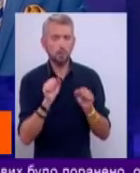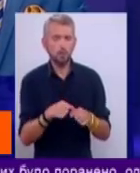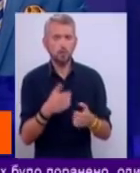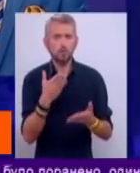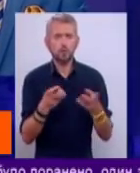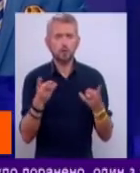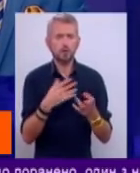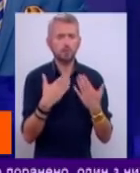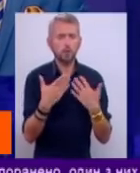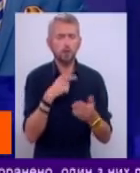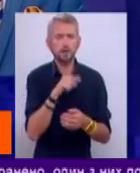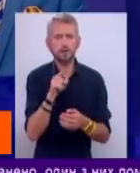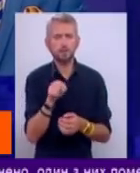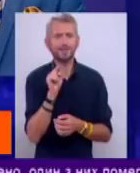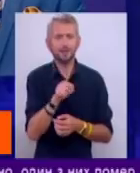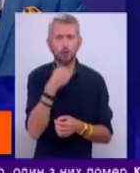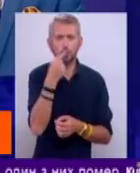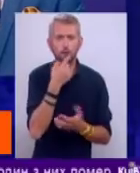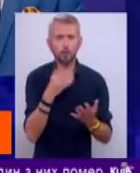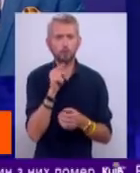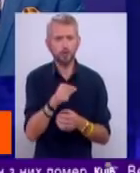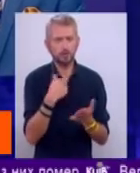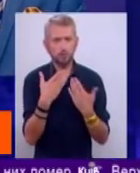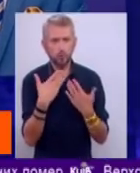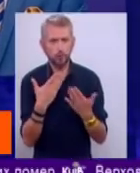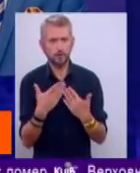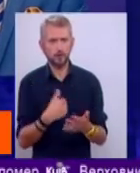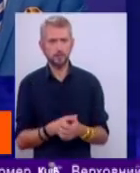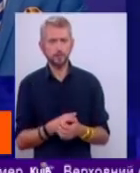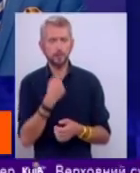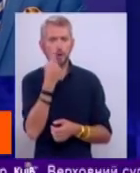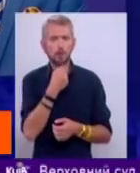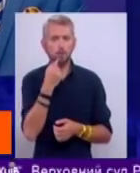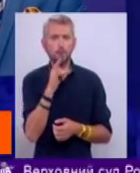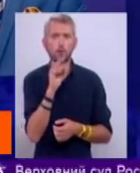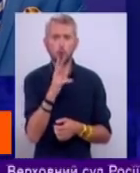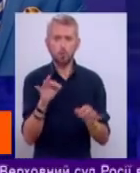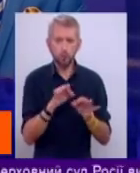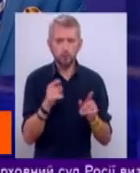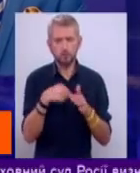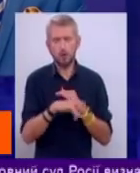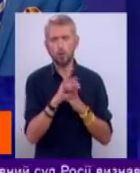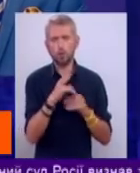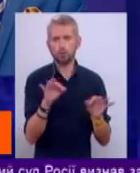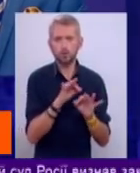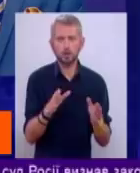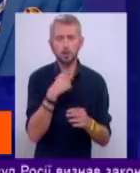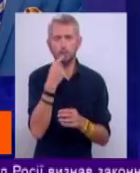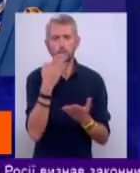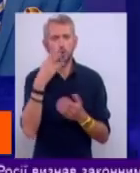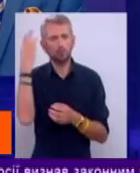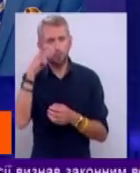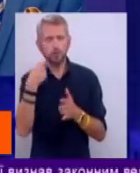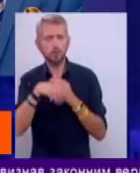просто спілкуватися з ними тією мовою, якою вони спілкуються. З мовою рок-музики, значить рок-музики, мовою якоїсь моді,